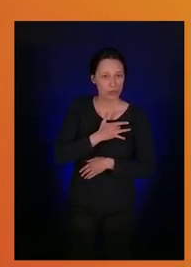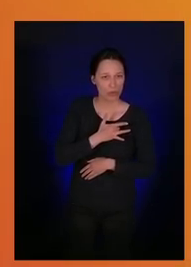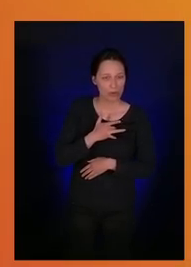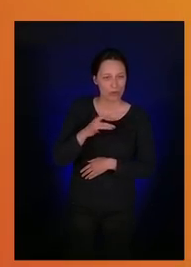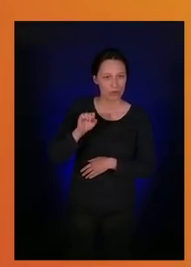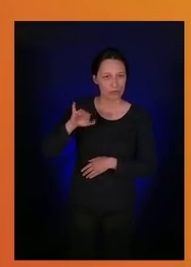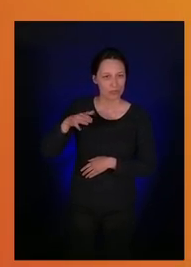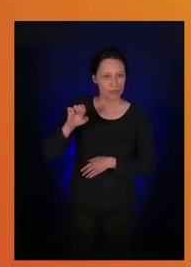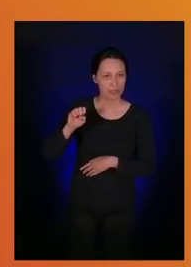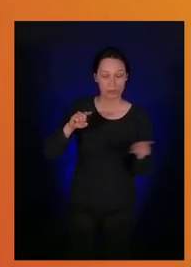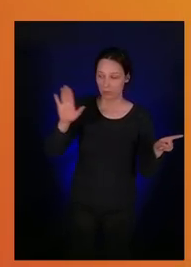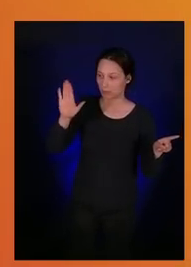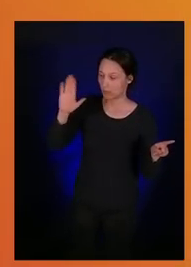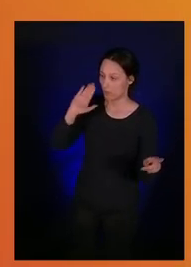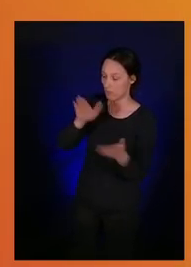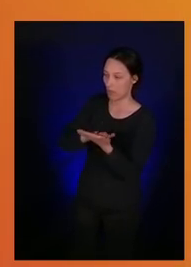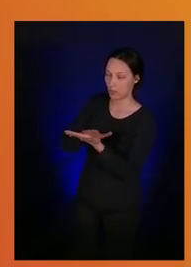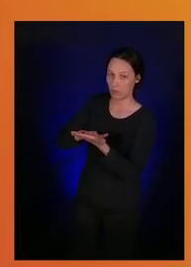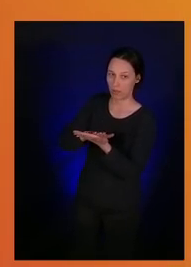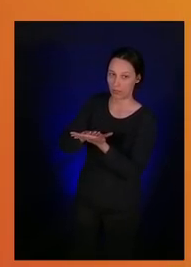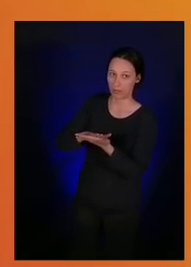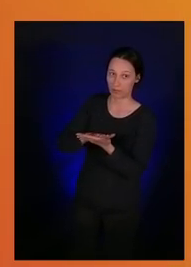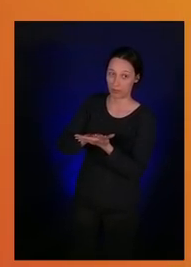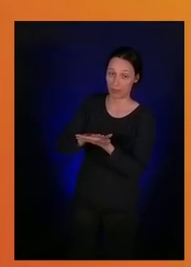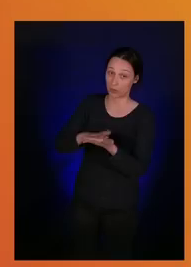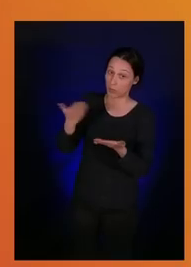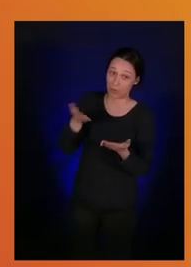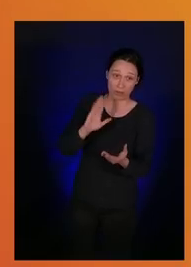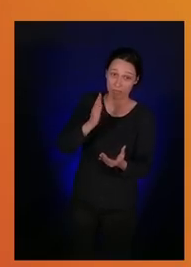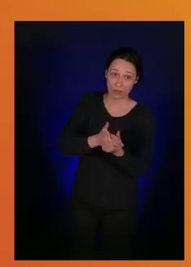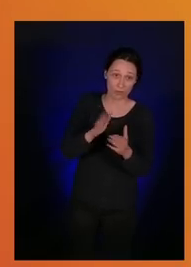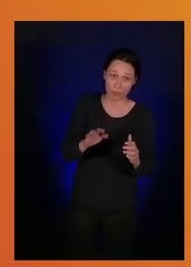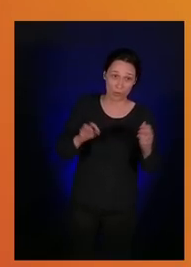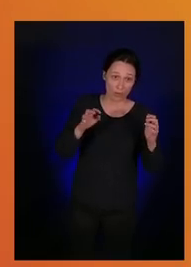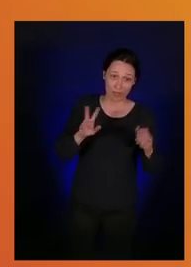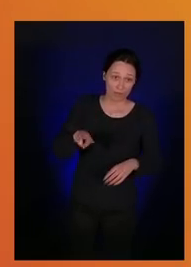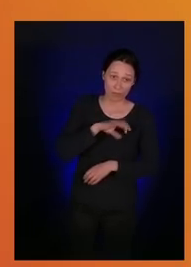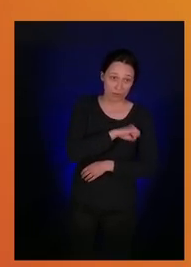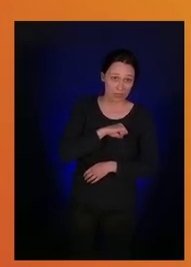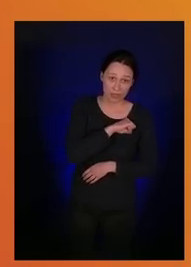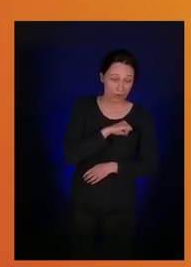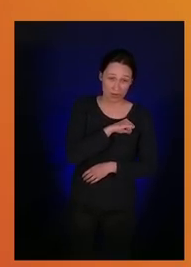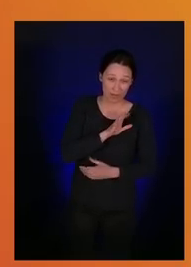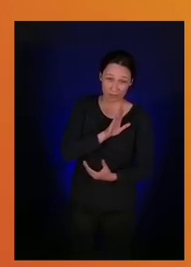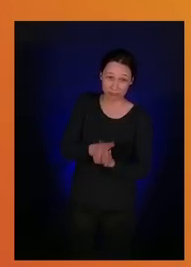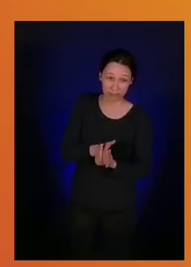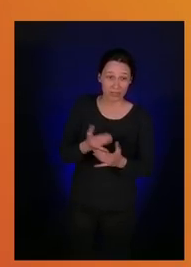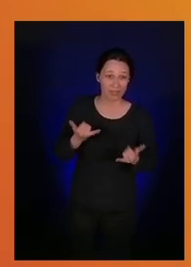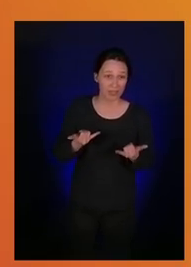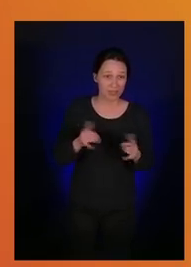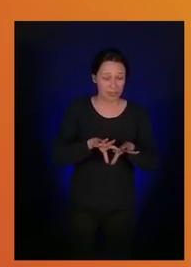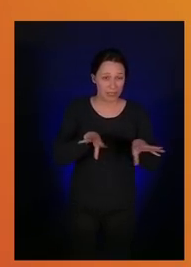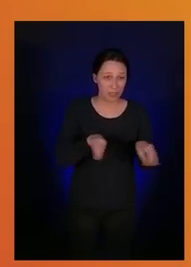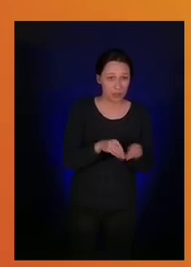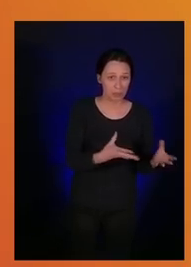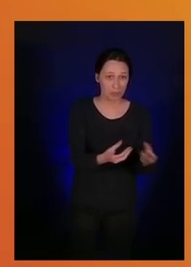Pardon, il va y avoir une interruption du congrès, désolé. Je suis vraiment navré de devoir faire ça. Il y a l'équipe du Peuple Quotidien qui arrive, vous